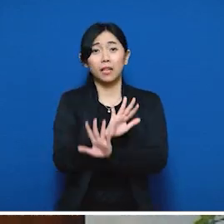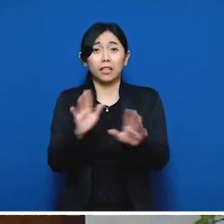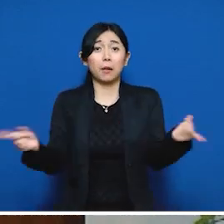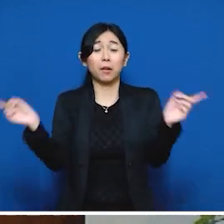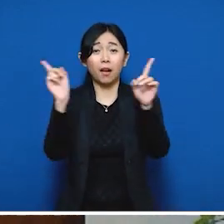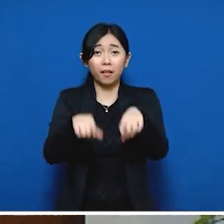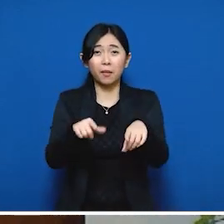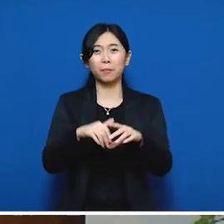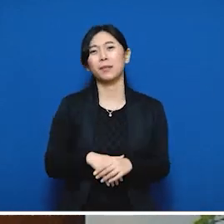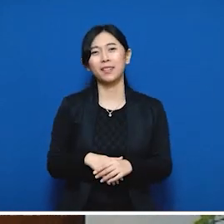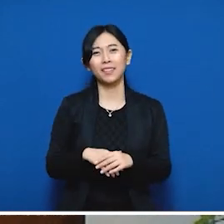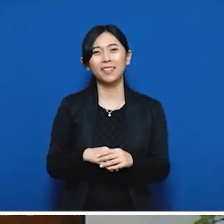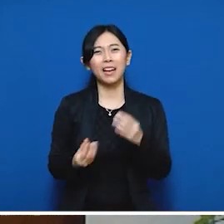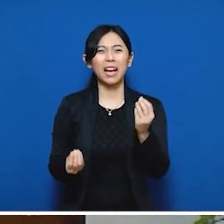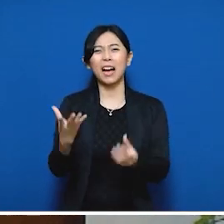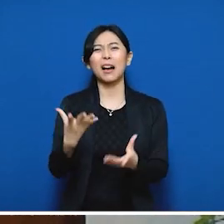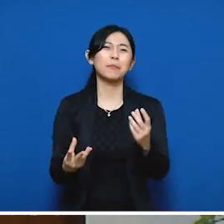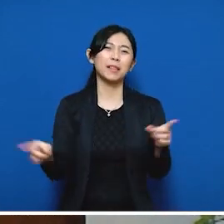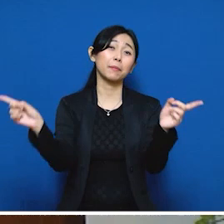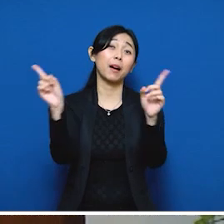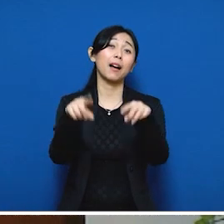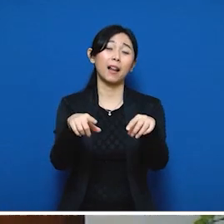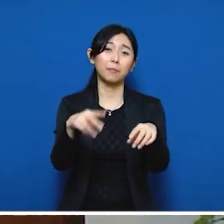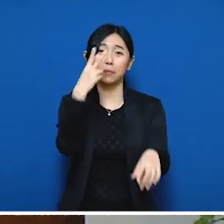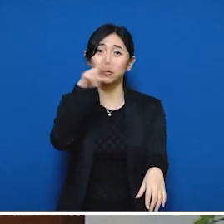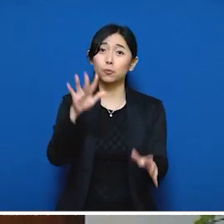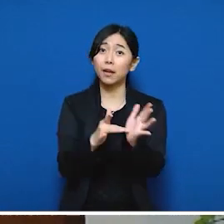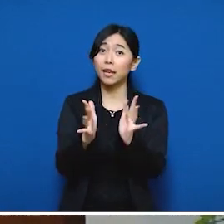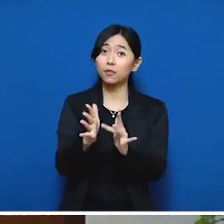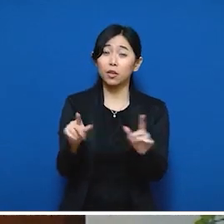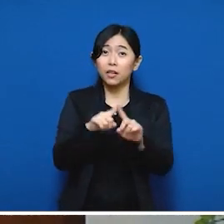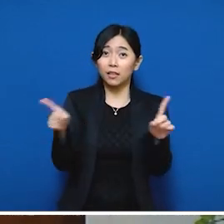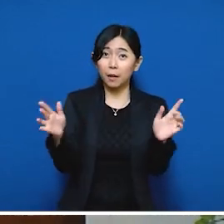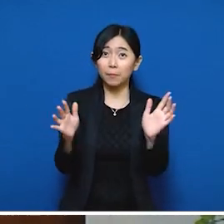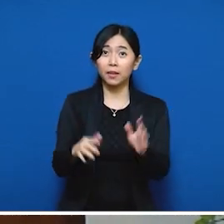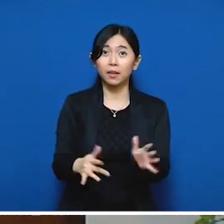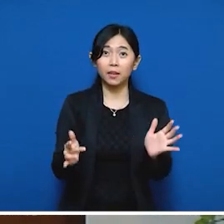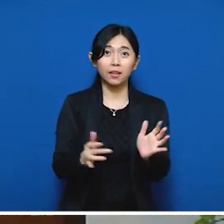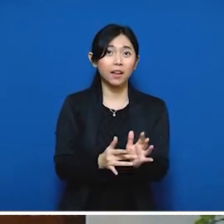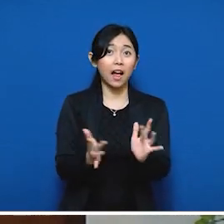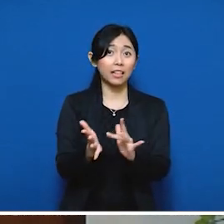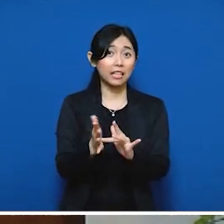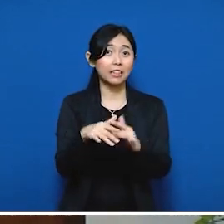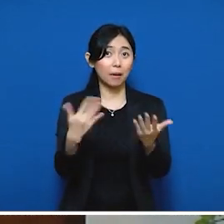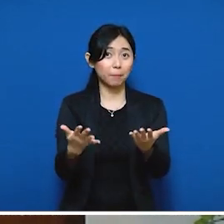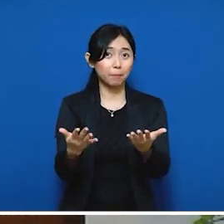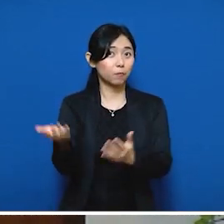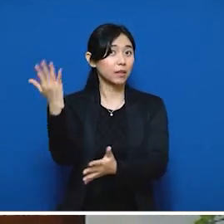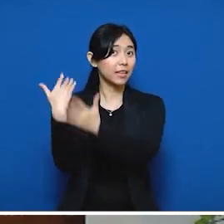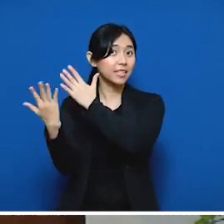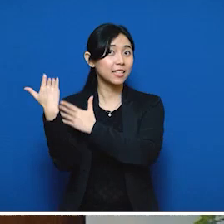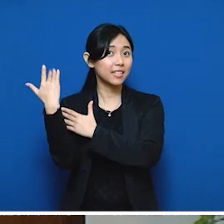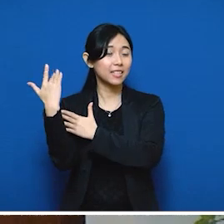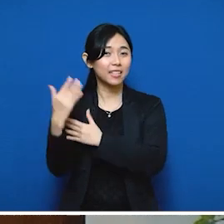mengalami pengalaman berjumpa dengan Yesus. Tetapi bacaan kita sungguh luar biasa. Ketika